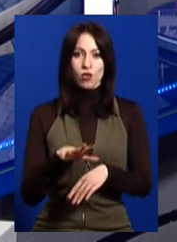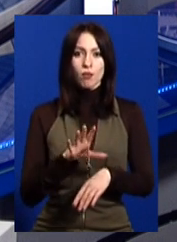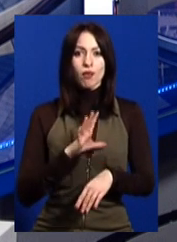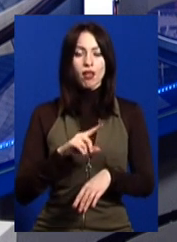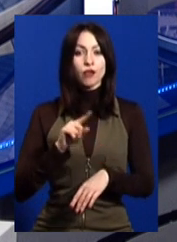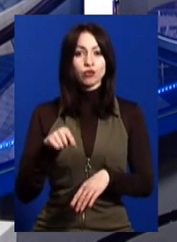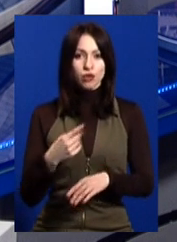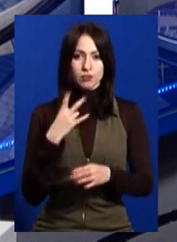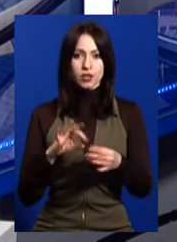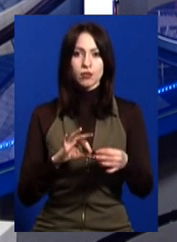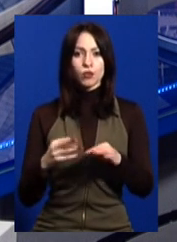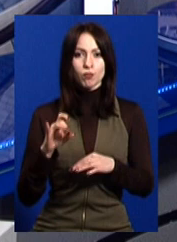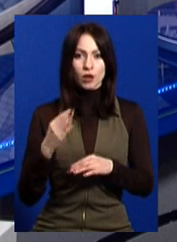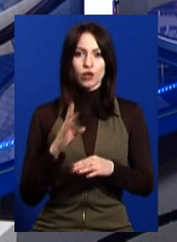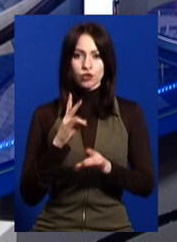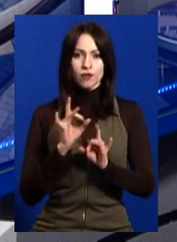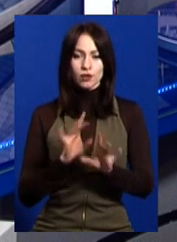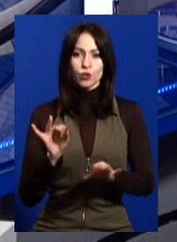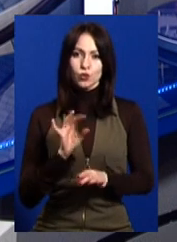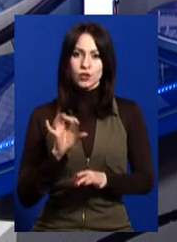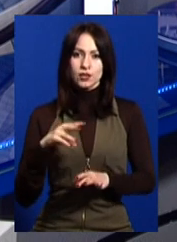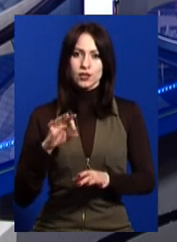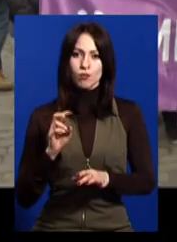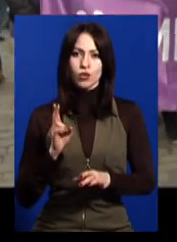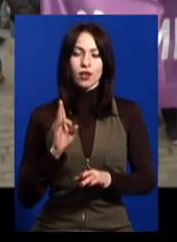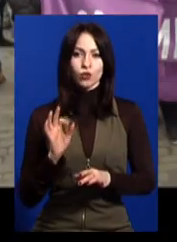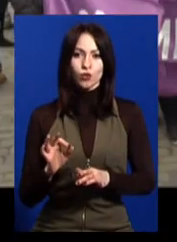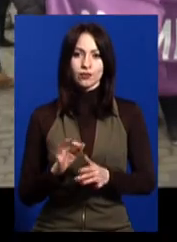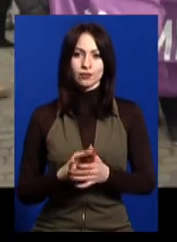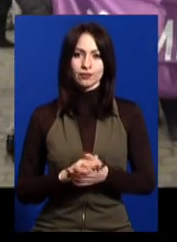годину. Подробиці маршу в репортажі Юлії Семененко.